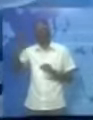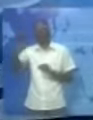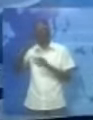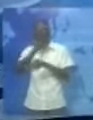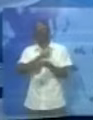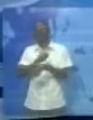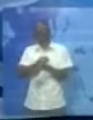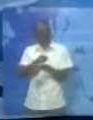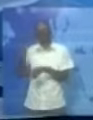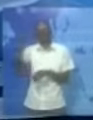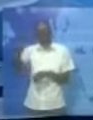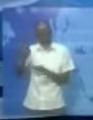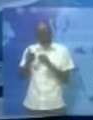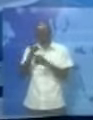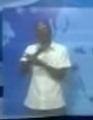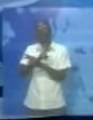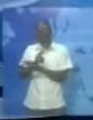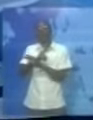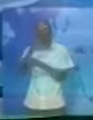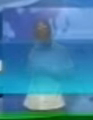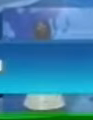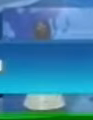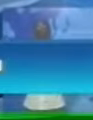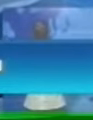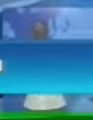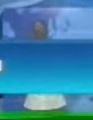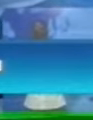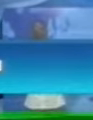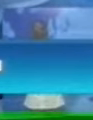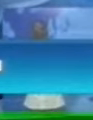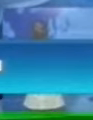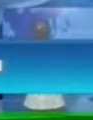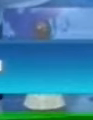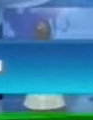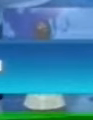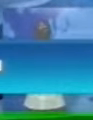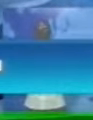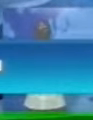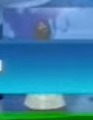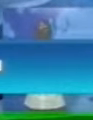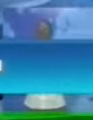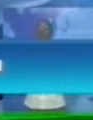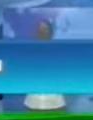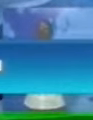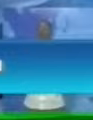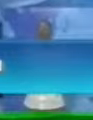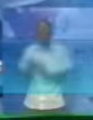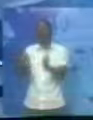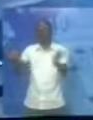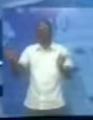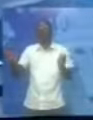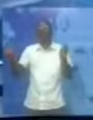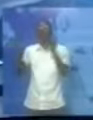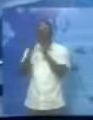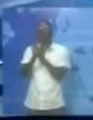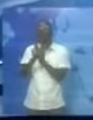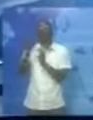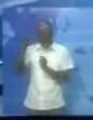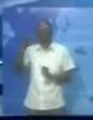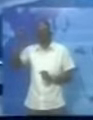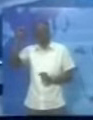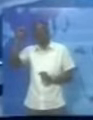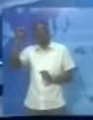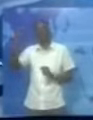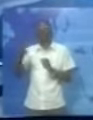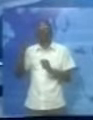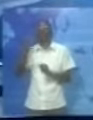puis l'UNESCO tient à la préservation de l'Europénie et les sites assimilés. La directrice générale a rencontré les médias burkinabés hier.